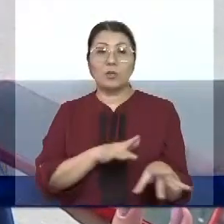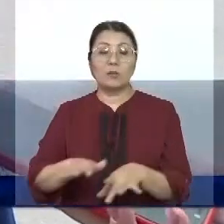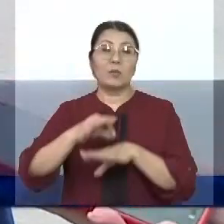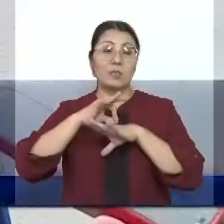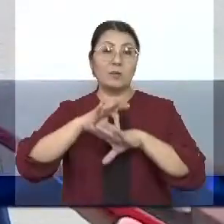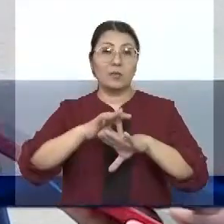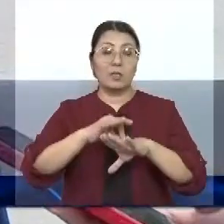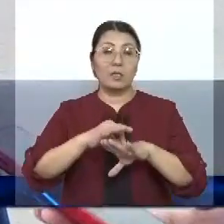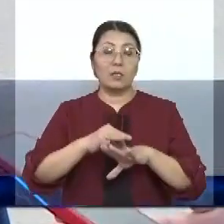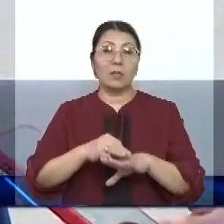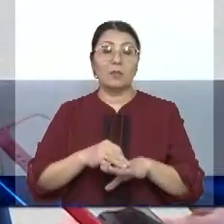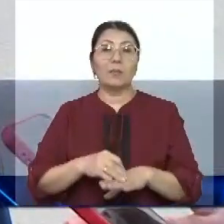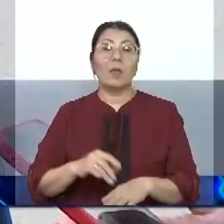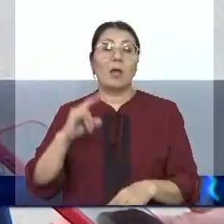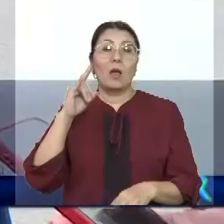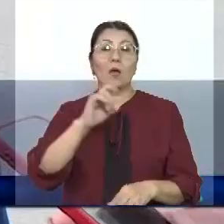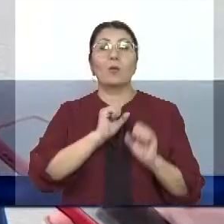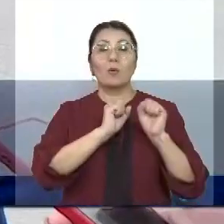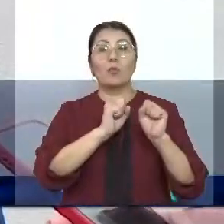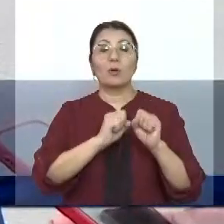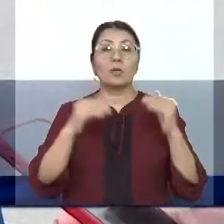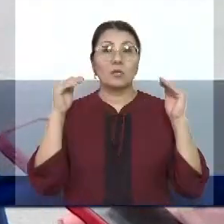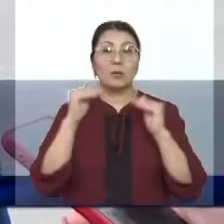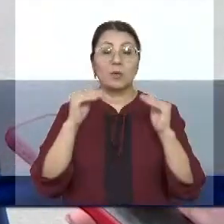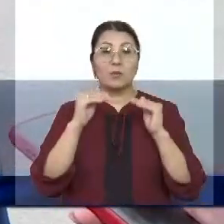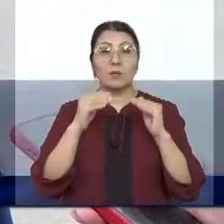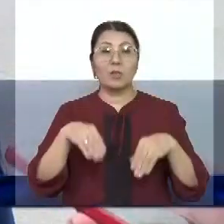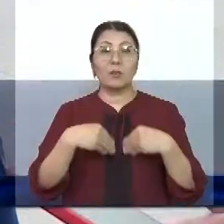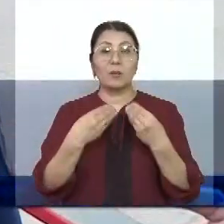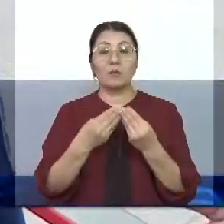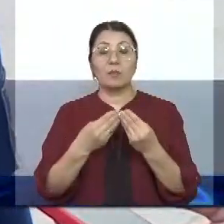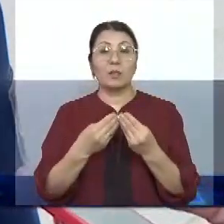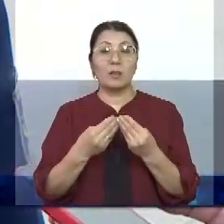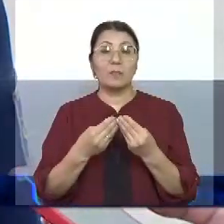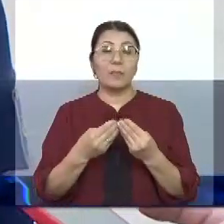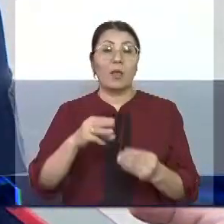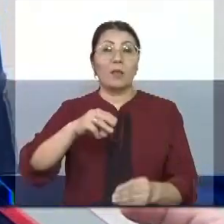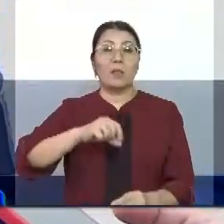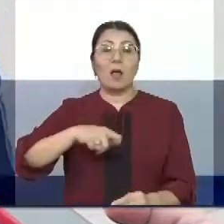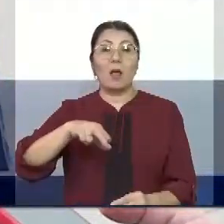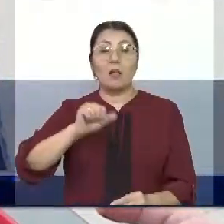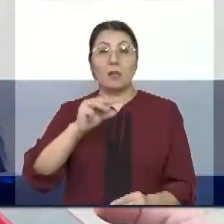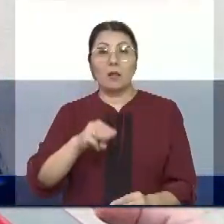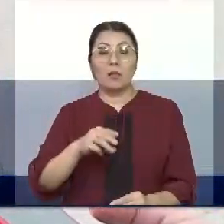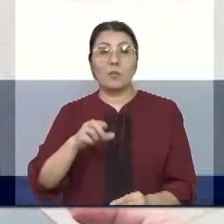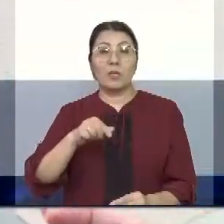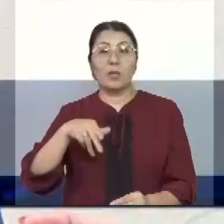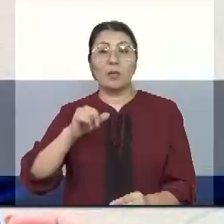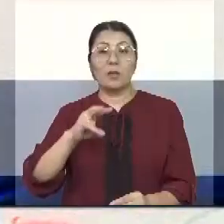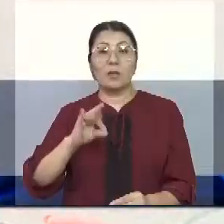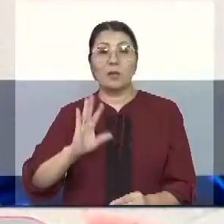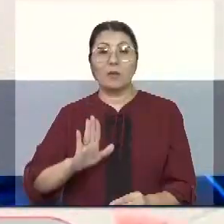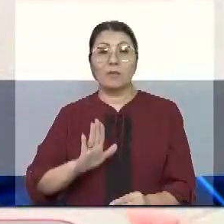барысында Әуе қорғаныс күштері институты атына аты берілген 2 мәрте кеңес одағының батыры Талғат Бигелдиновтың атына